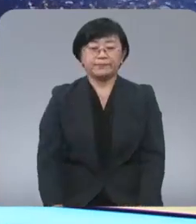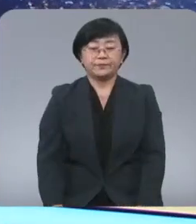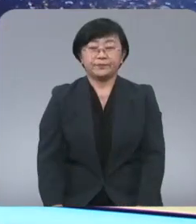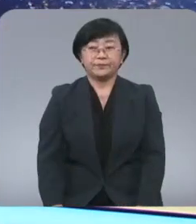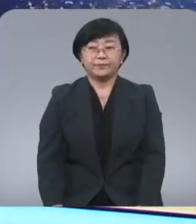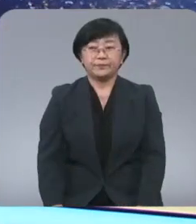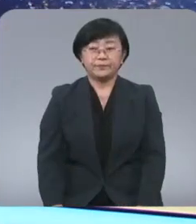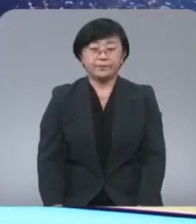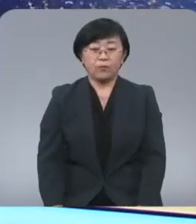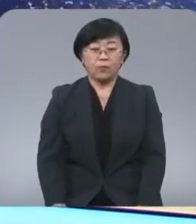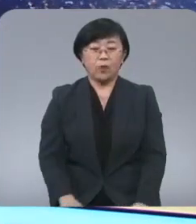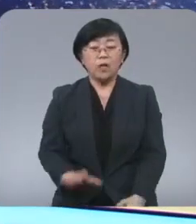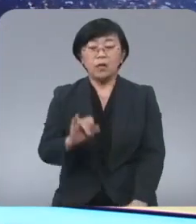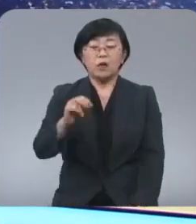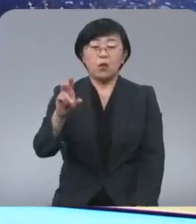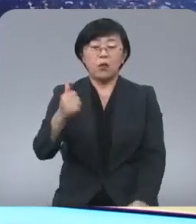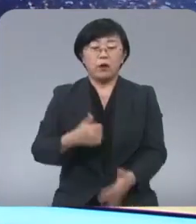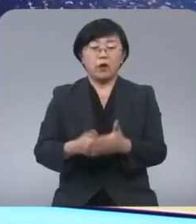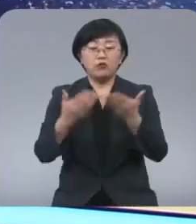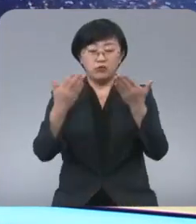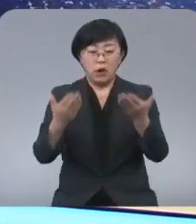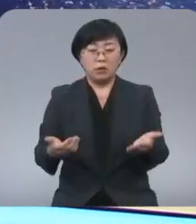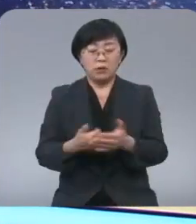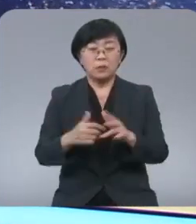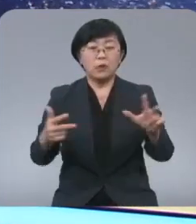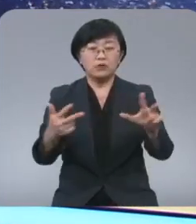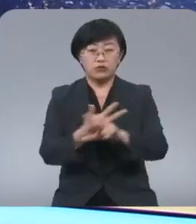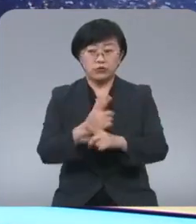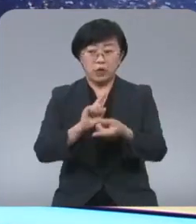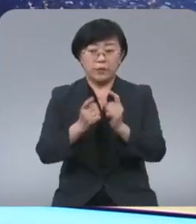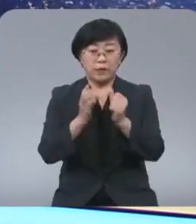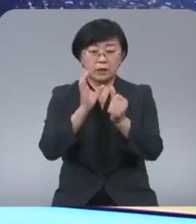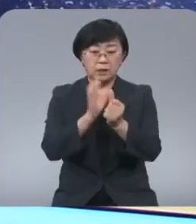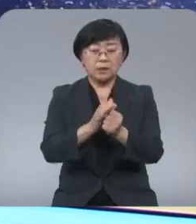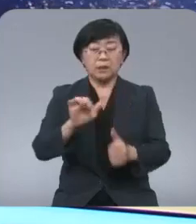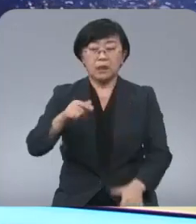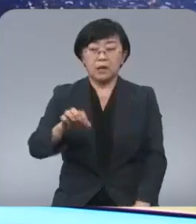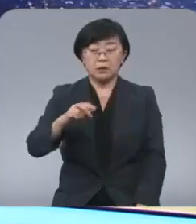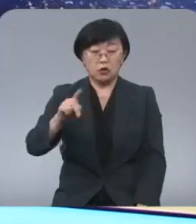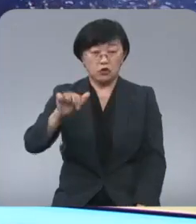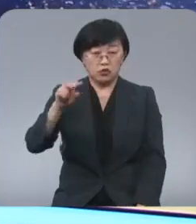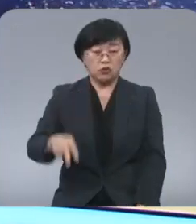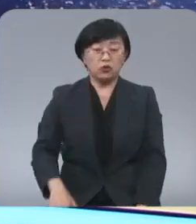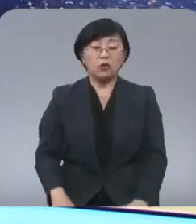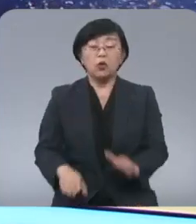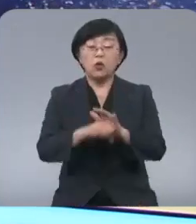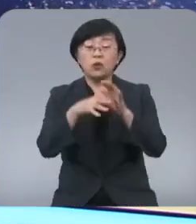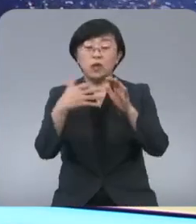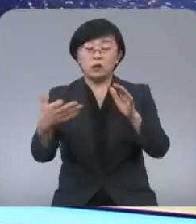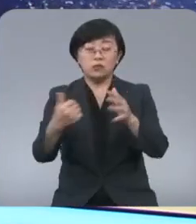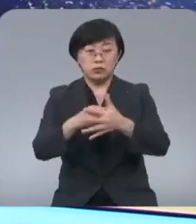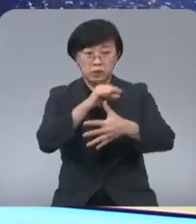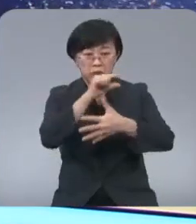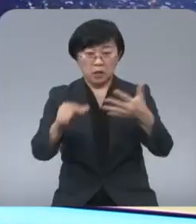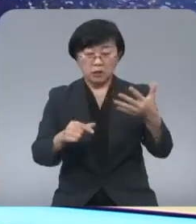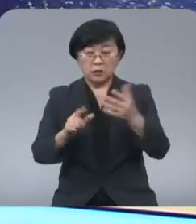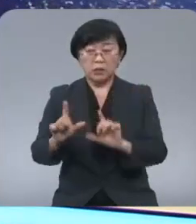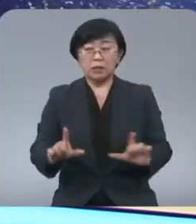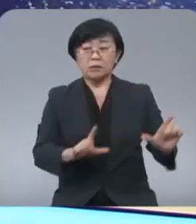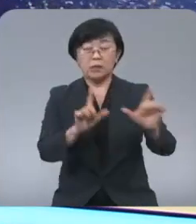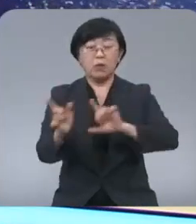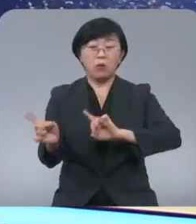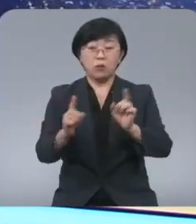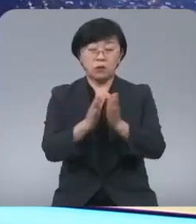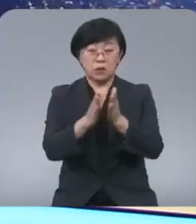네, 이영호 앵커가 휴가로 자리를 비웠습니다. 이번 주 진행을 대신할 강성규입니다. 코로나19 소식입니다. 단계적 일상 회복이 시작된